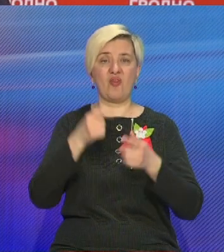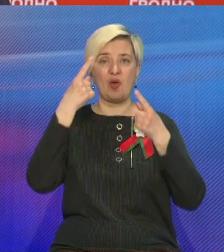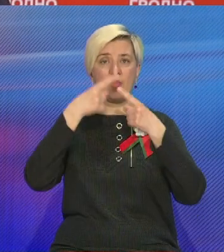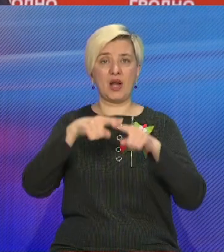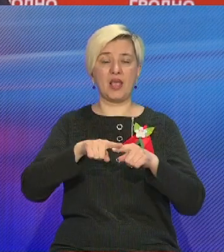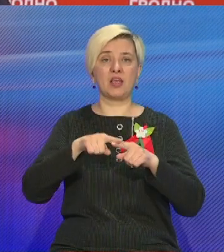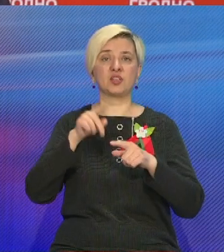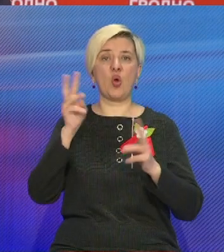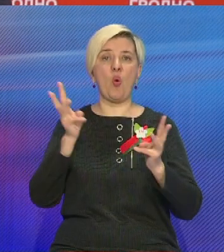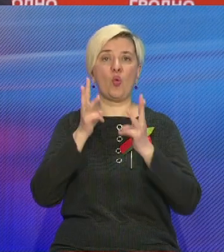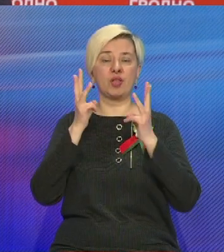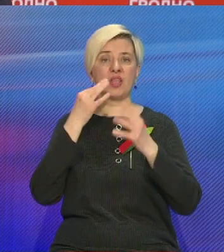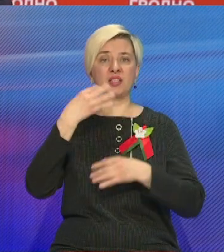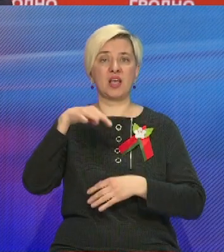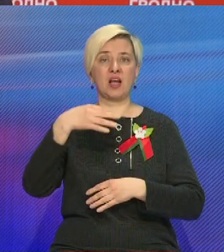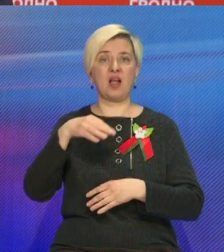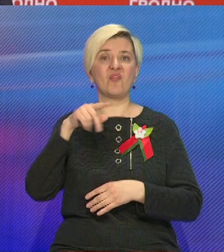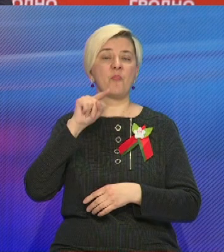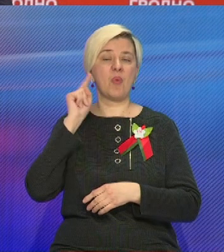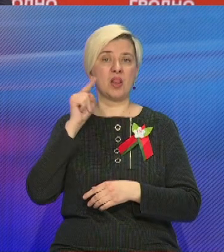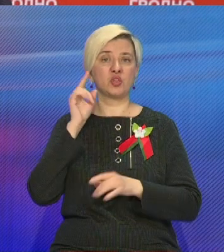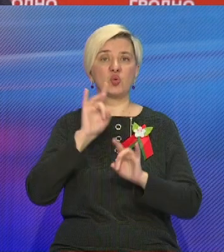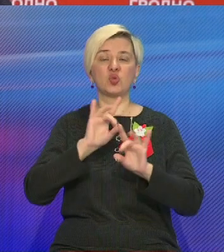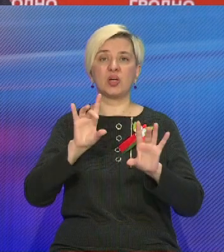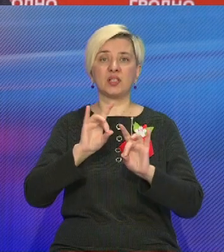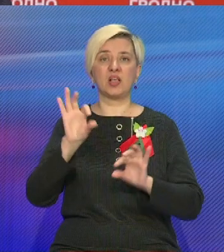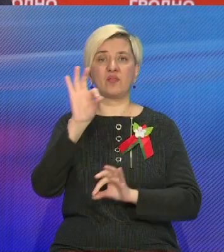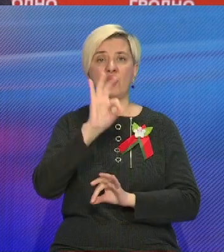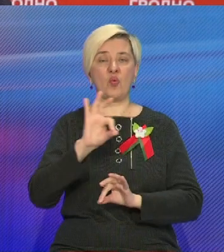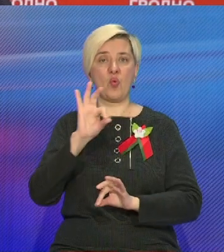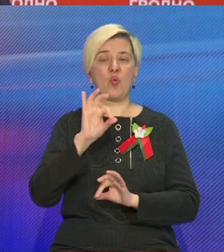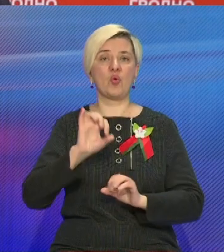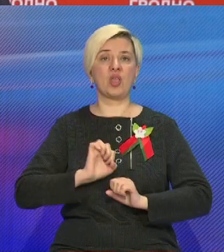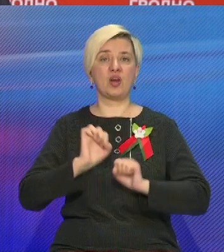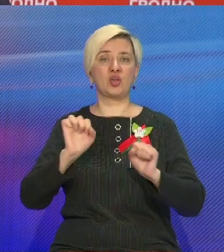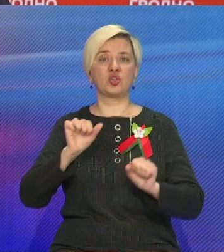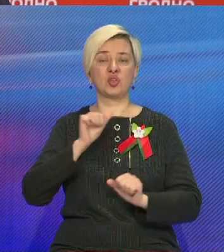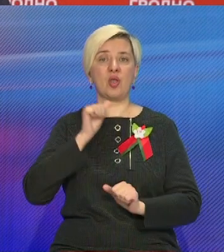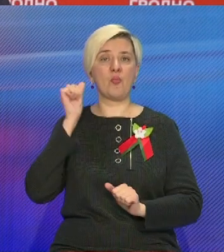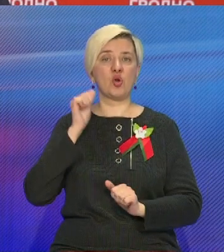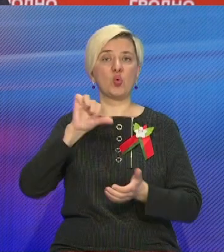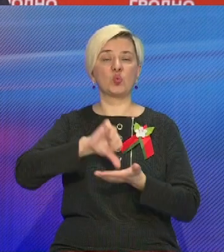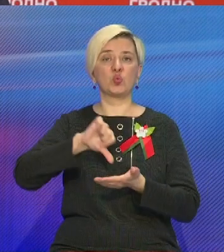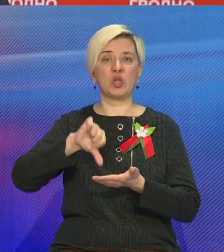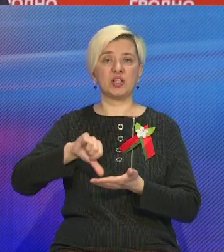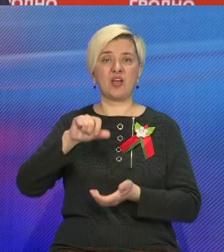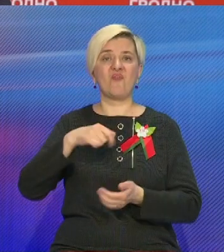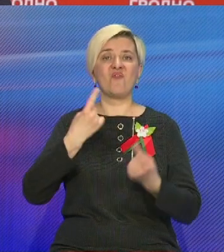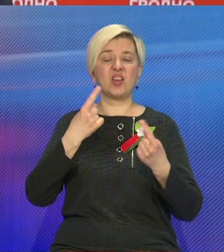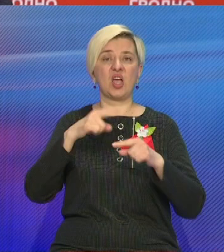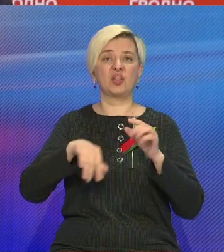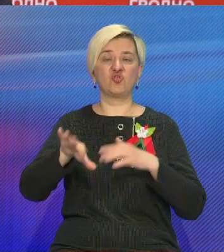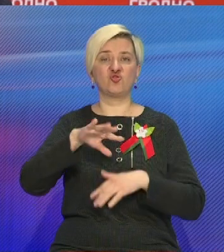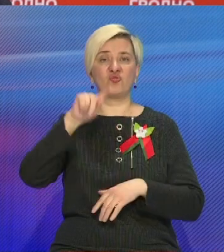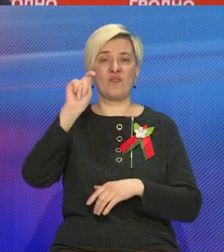40-е» молодежь рассказывает о героическом прошлом участников Великой Отечественной войны. И